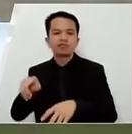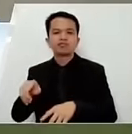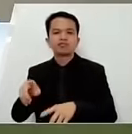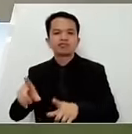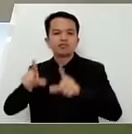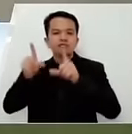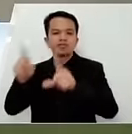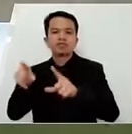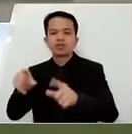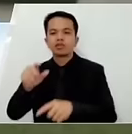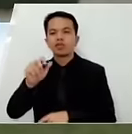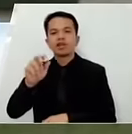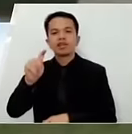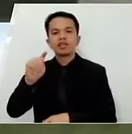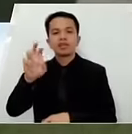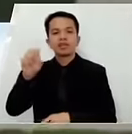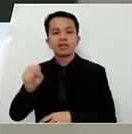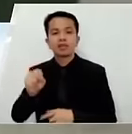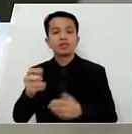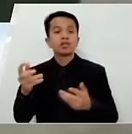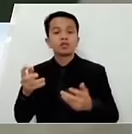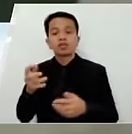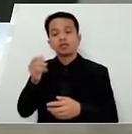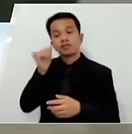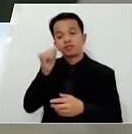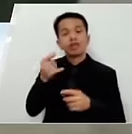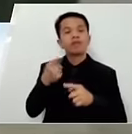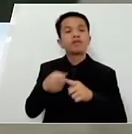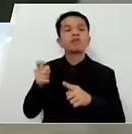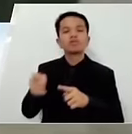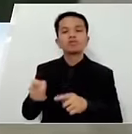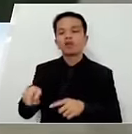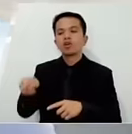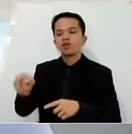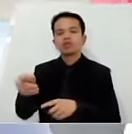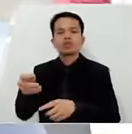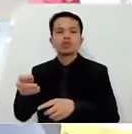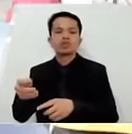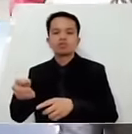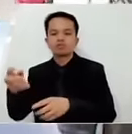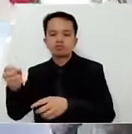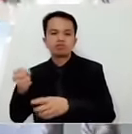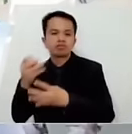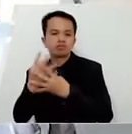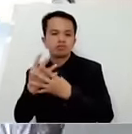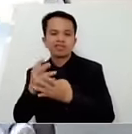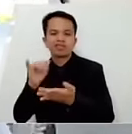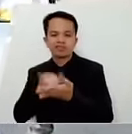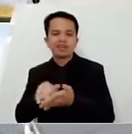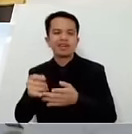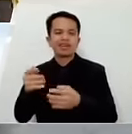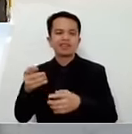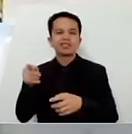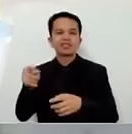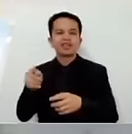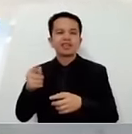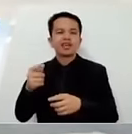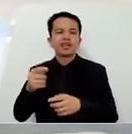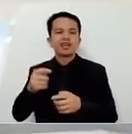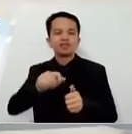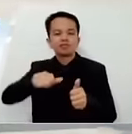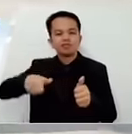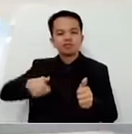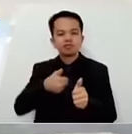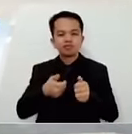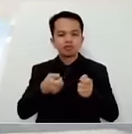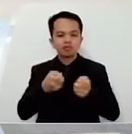Teves Jr. Kuha yan kahapon ng arestuin si Teves na itinuturong mastermind sa pagpatay kay Negros Oriental Governor Roel Degamo at siyam